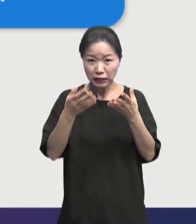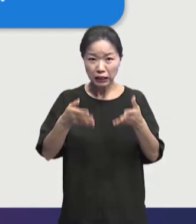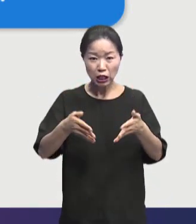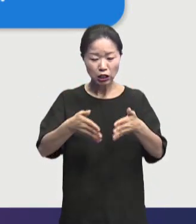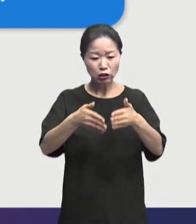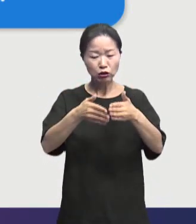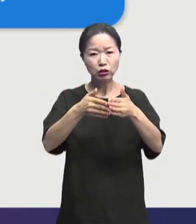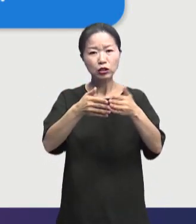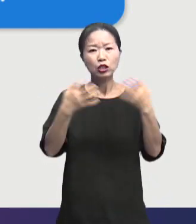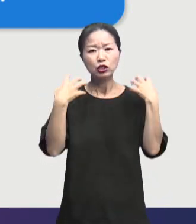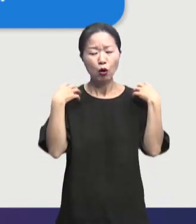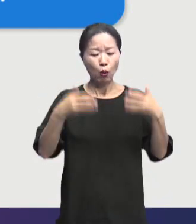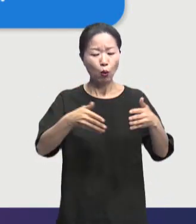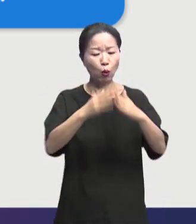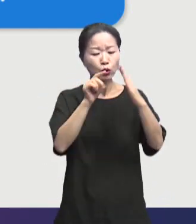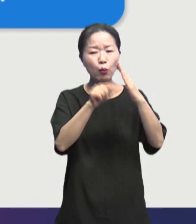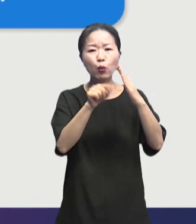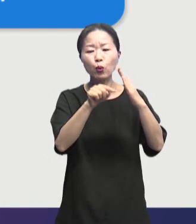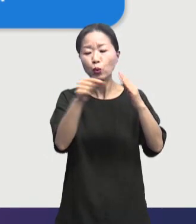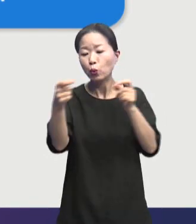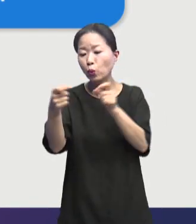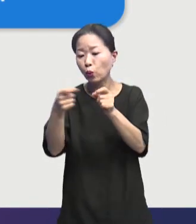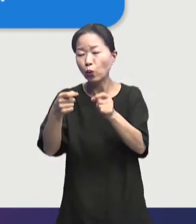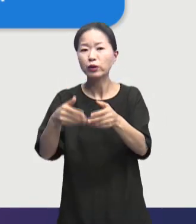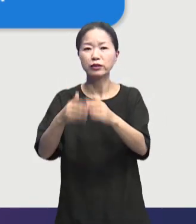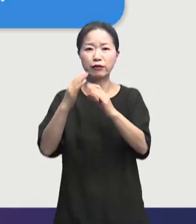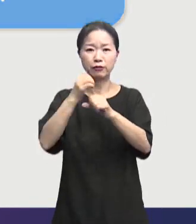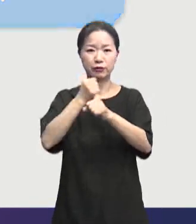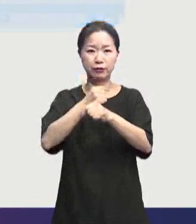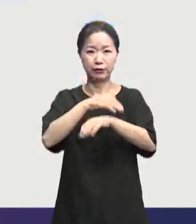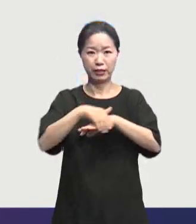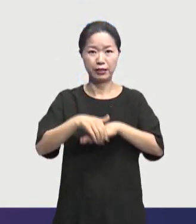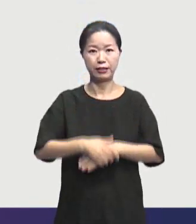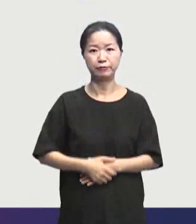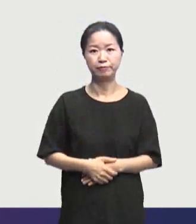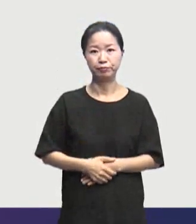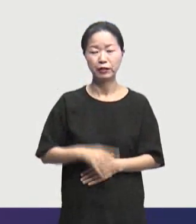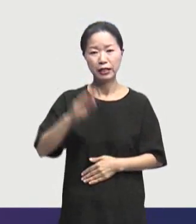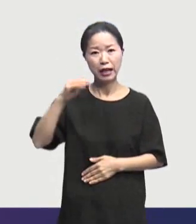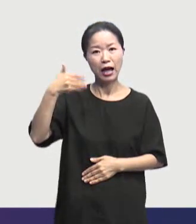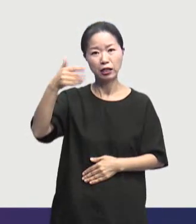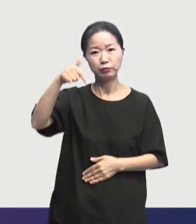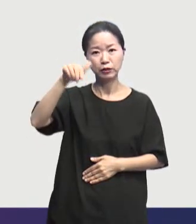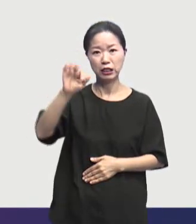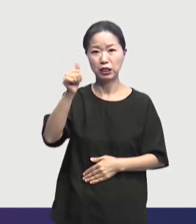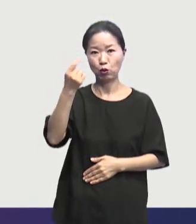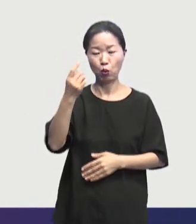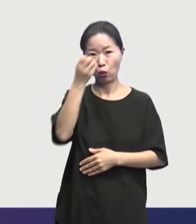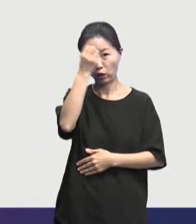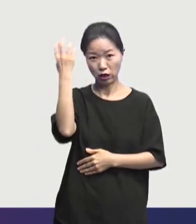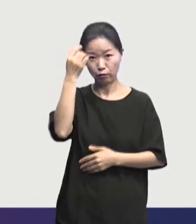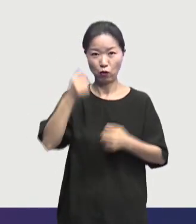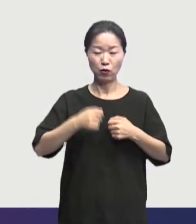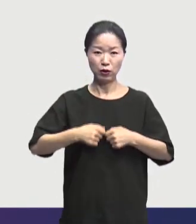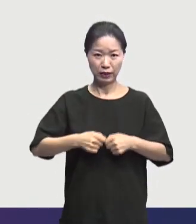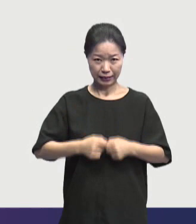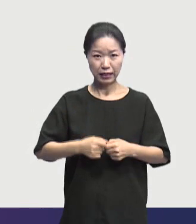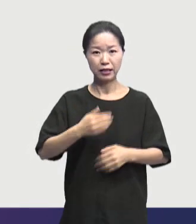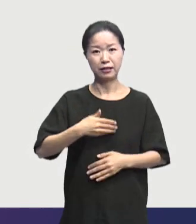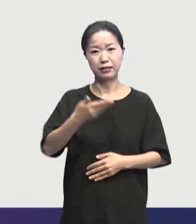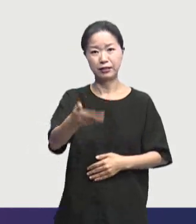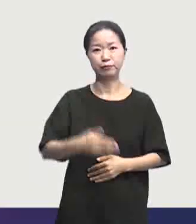설치하는 것으로 검토하고 있다고 말했다고 보도했습니다. 다음은 기월보 기사 자세히